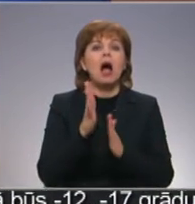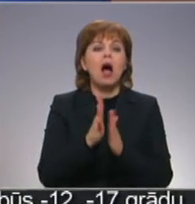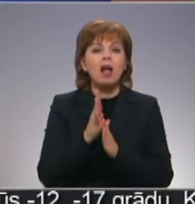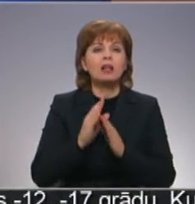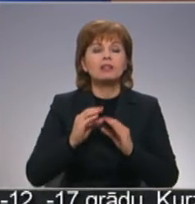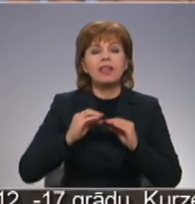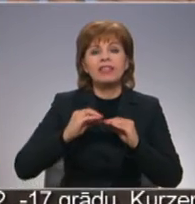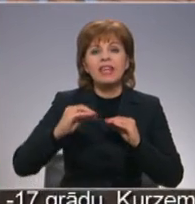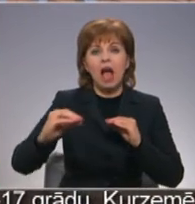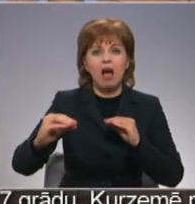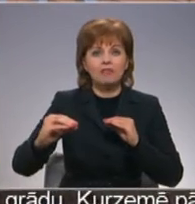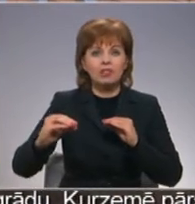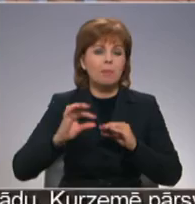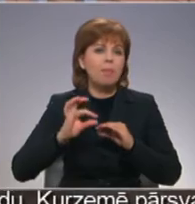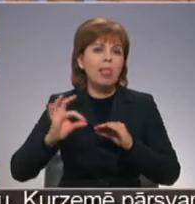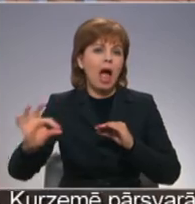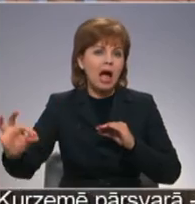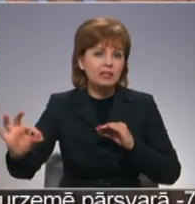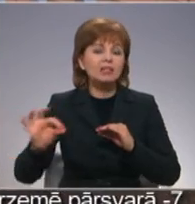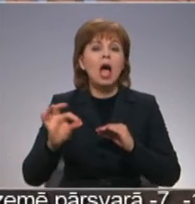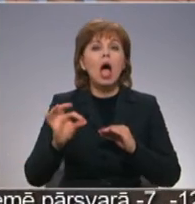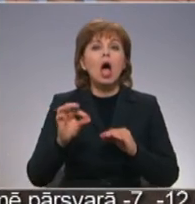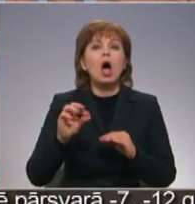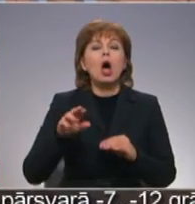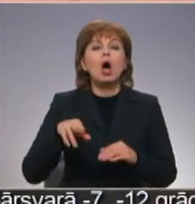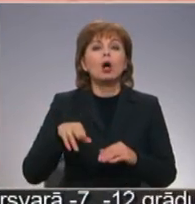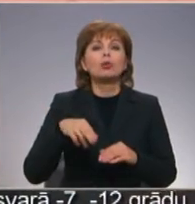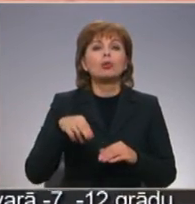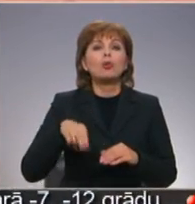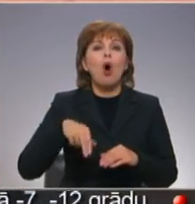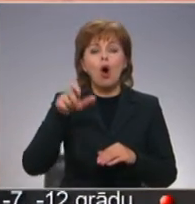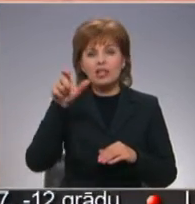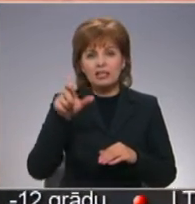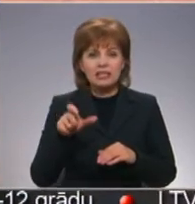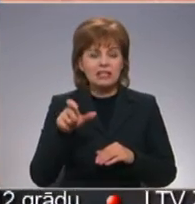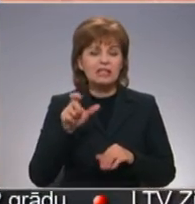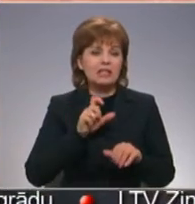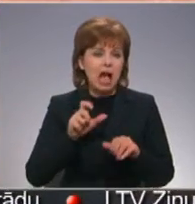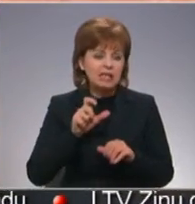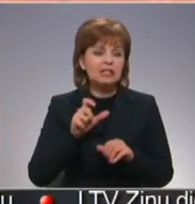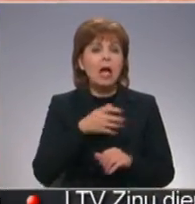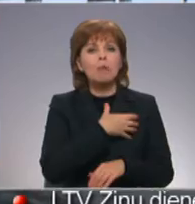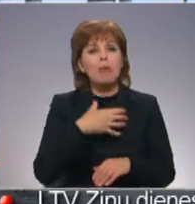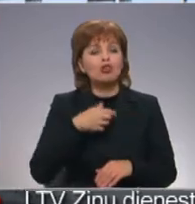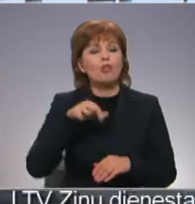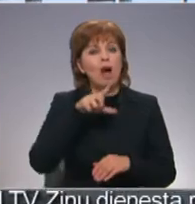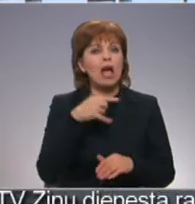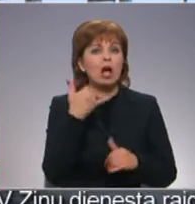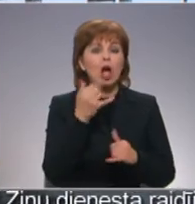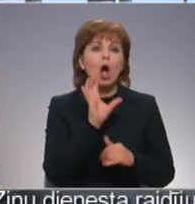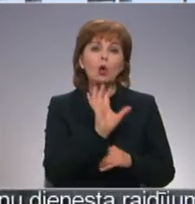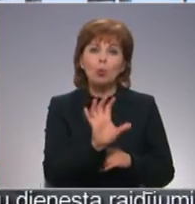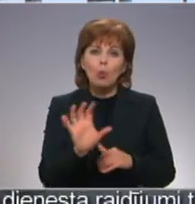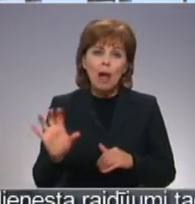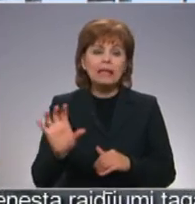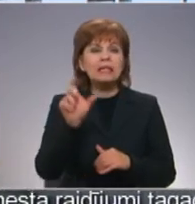būs tievāks. Daugavpils universitātes docents Juris Soms gan norāda, ka Latvijas pašvaldības tomēr varētu vairāk rūpēties par iedzīvotāju drošību